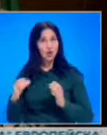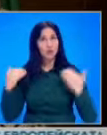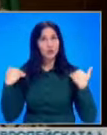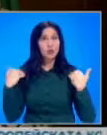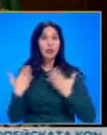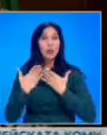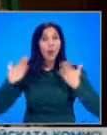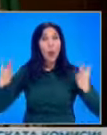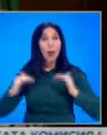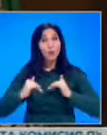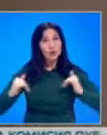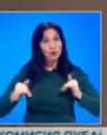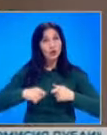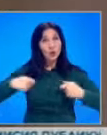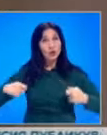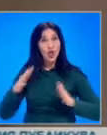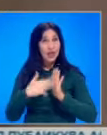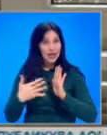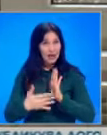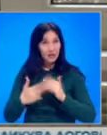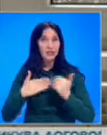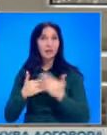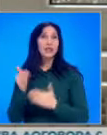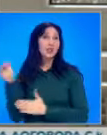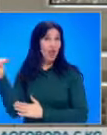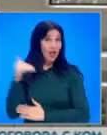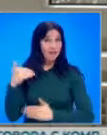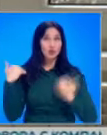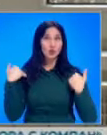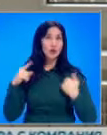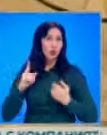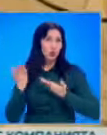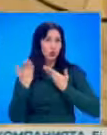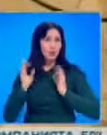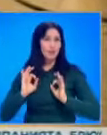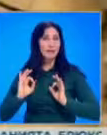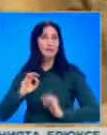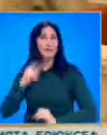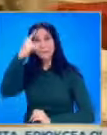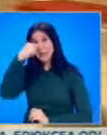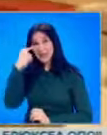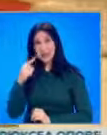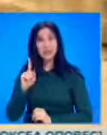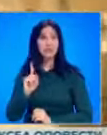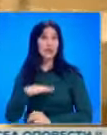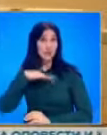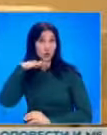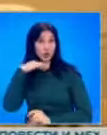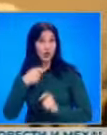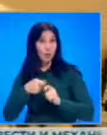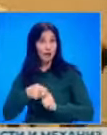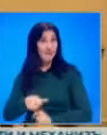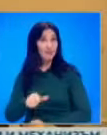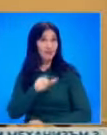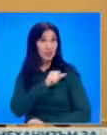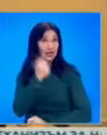на голямо разстояние с удължен график. На практика ще идват студентите, които учат, например, за медицински сестри и трябва да се научат да слагат